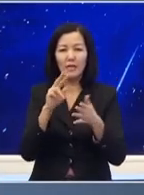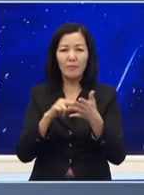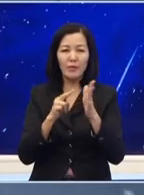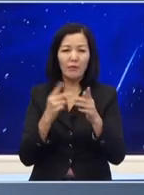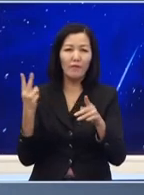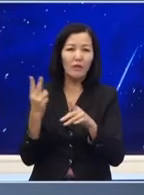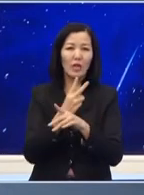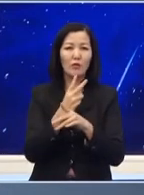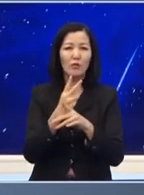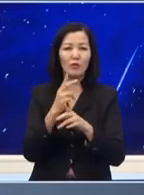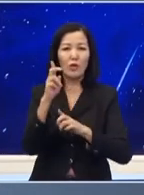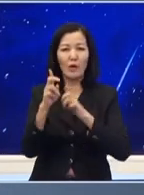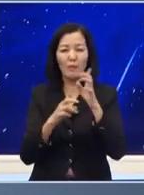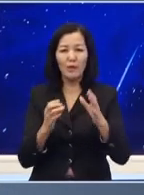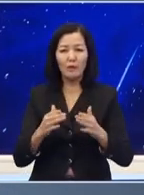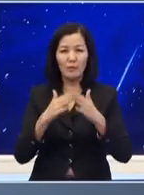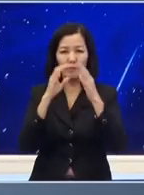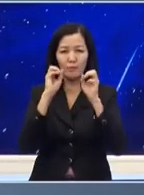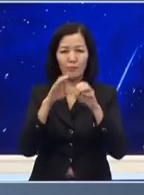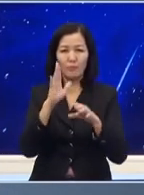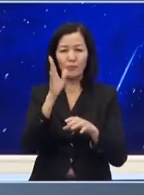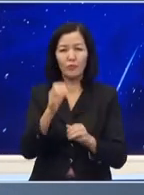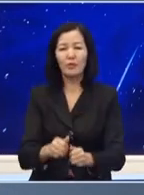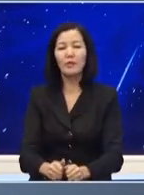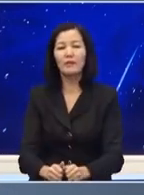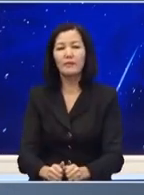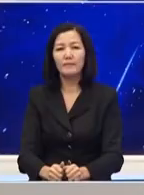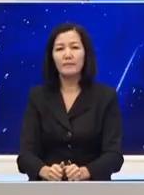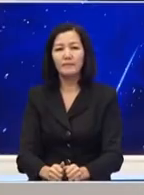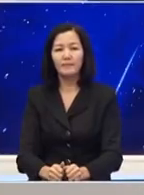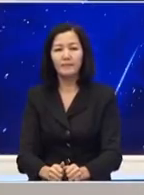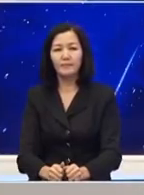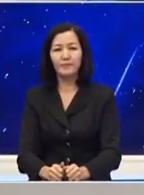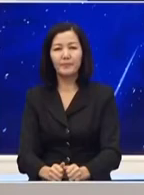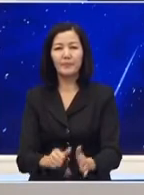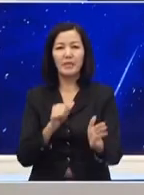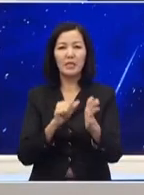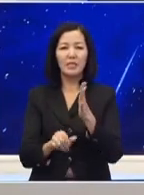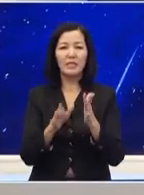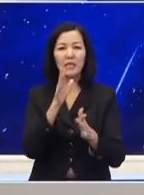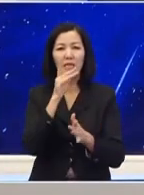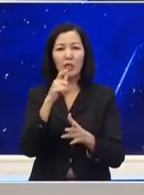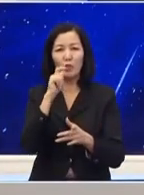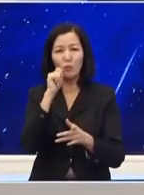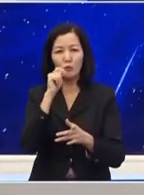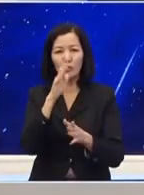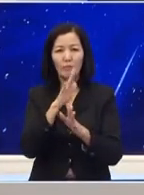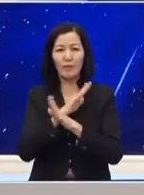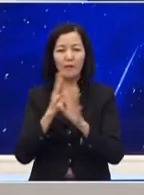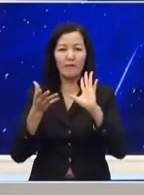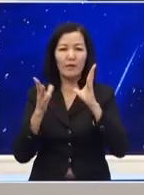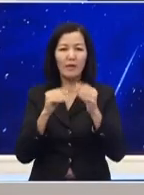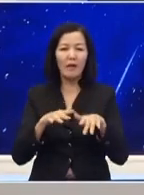запустить второй такой же аппарат. 60-летний мужчина погиб в